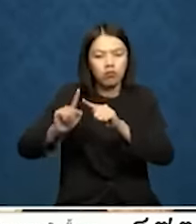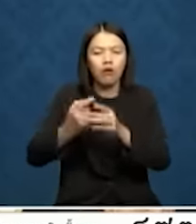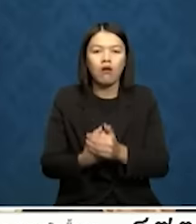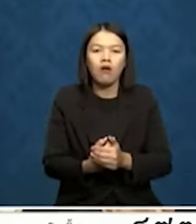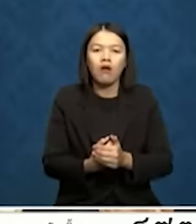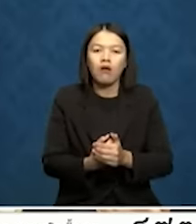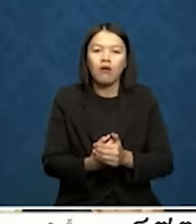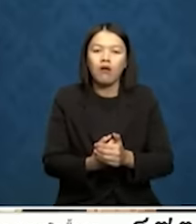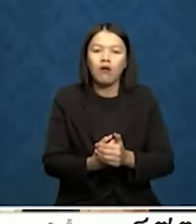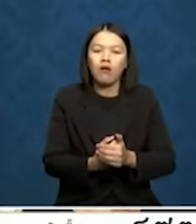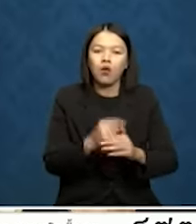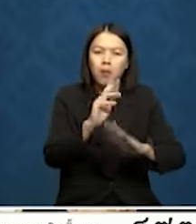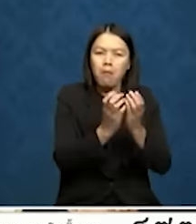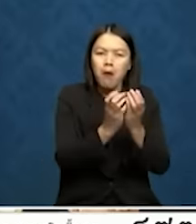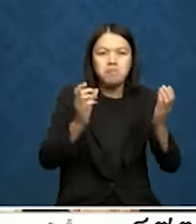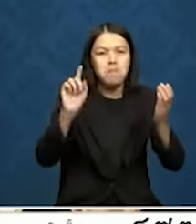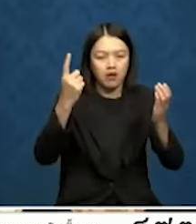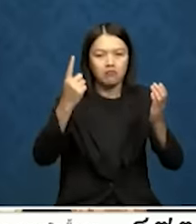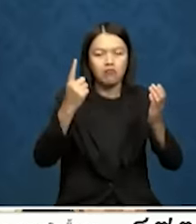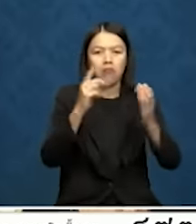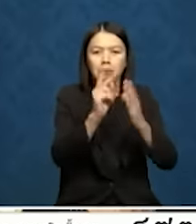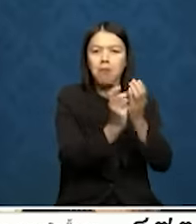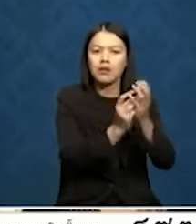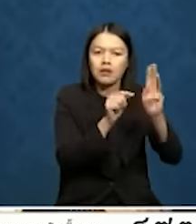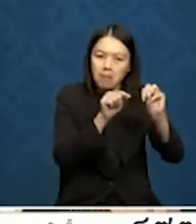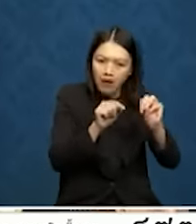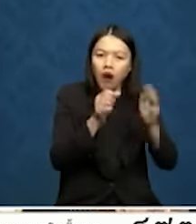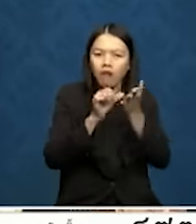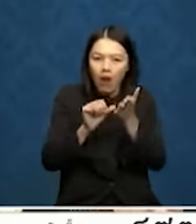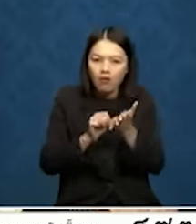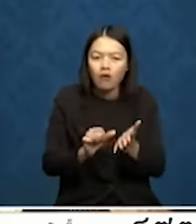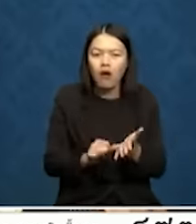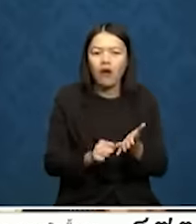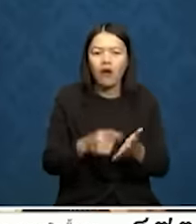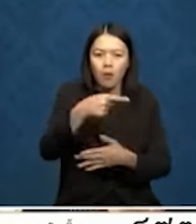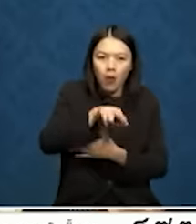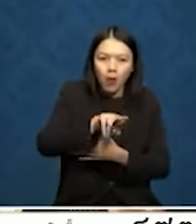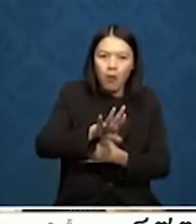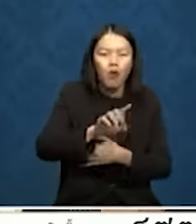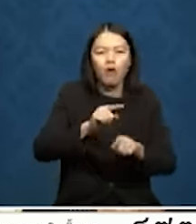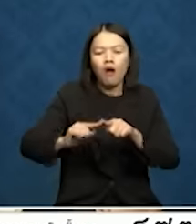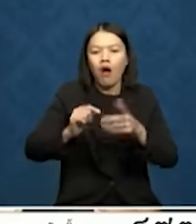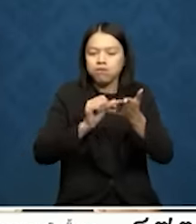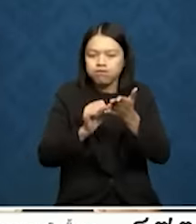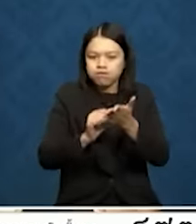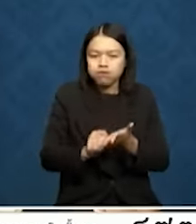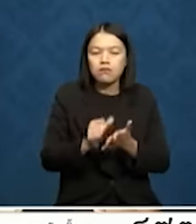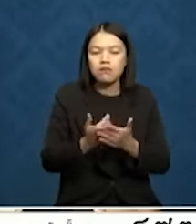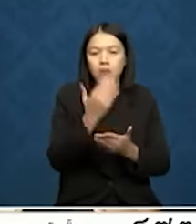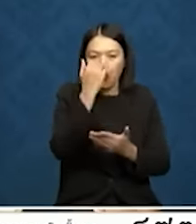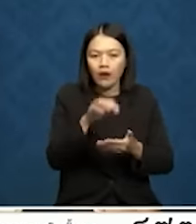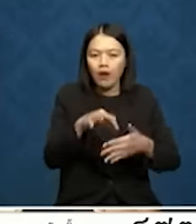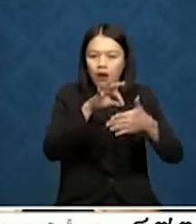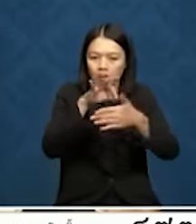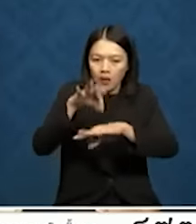การยกร่างรัฐธรรมนูญฉบับใหม่ทั้งฉบับหรือเป็นรายมาตราหรือพระราชบัญญัติประกอบรัฐธรรมนูญฉบับใดก็ตามครับเพื่อจัดวาง